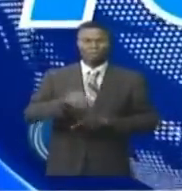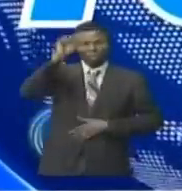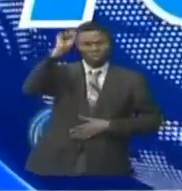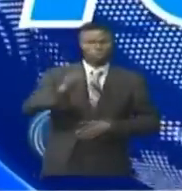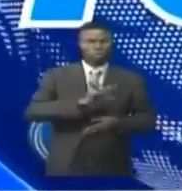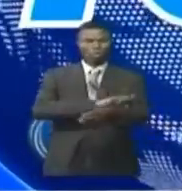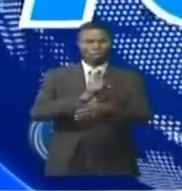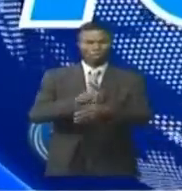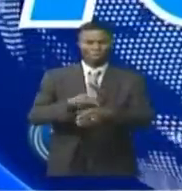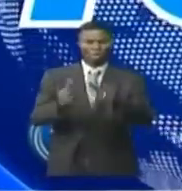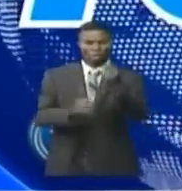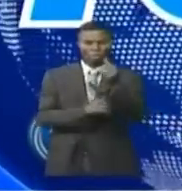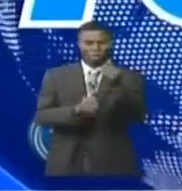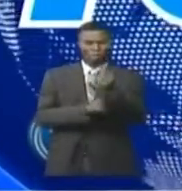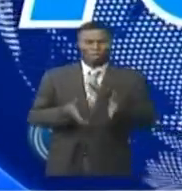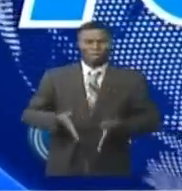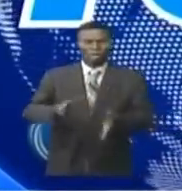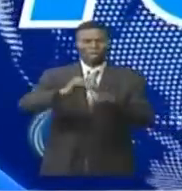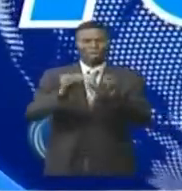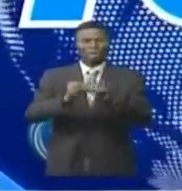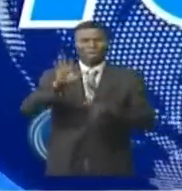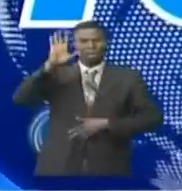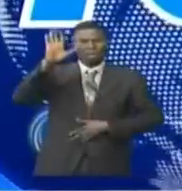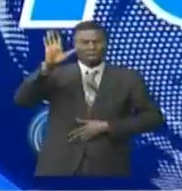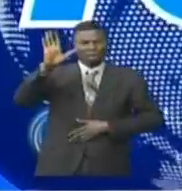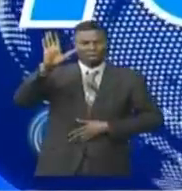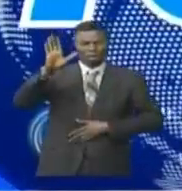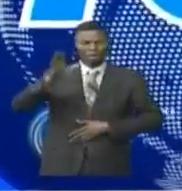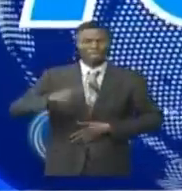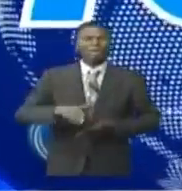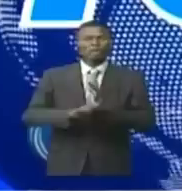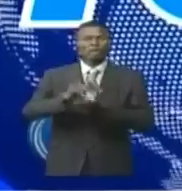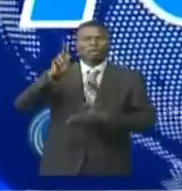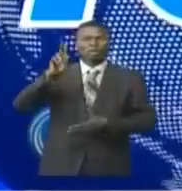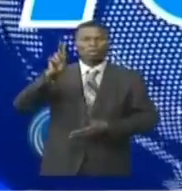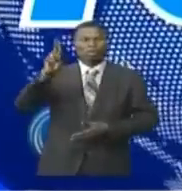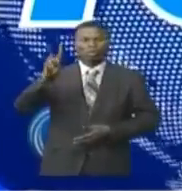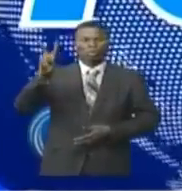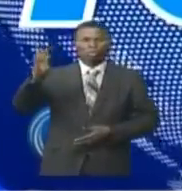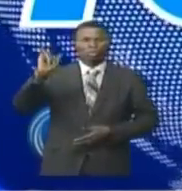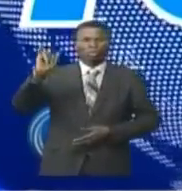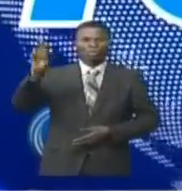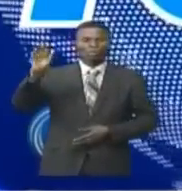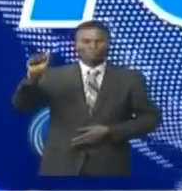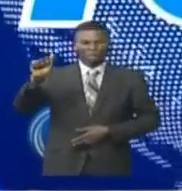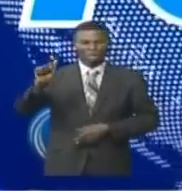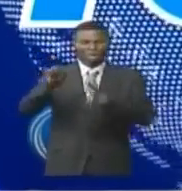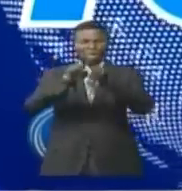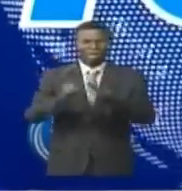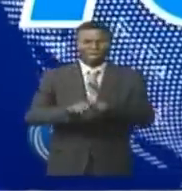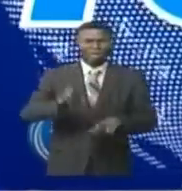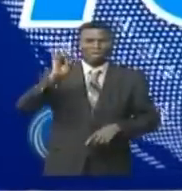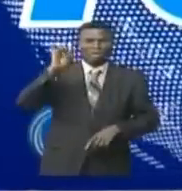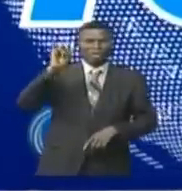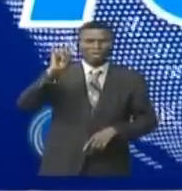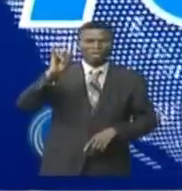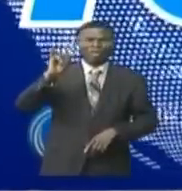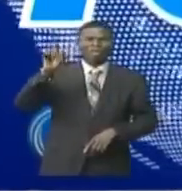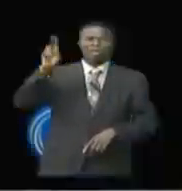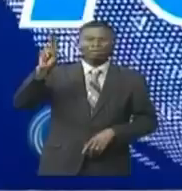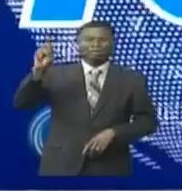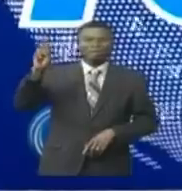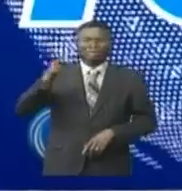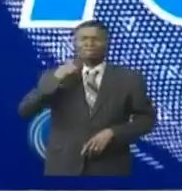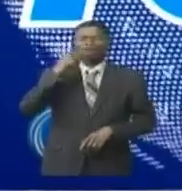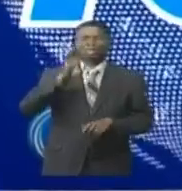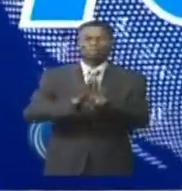les usagers de la route nationale numéro 5, axe Bukavu-Vira, Fizikalemi, Kindu, Maniema, remercient le gouvernement